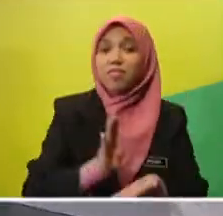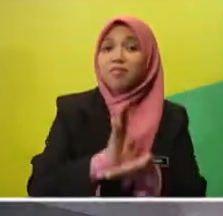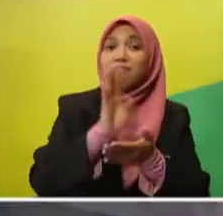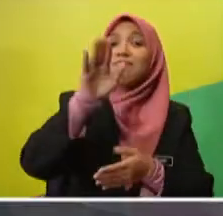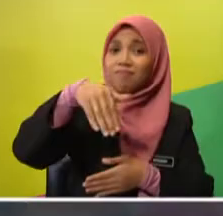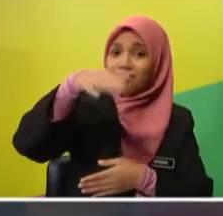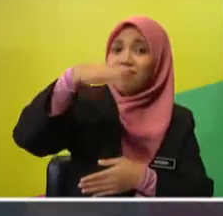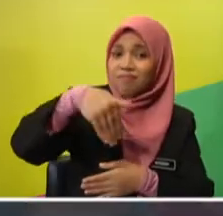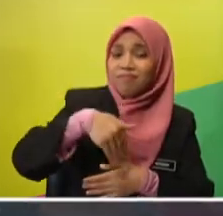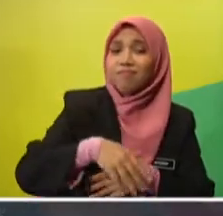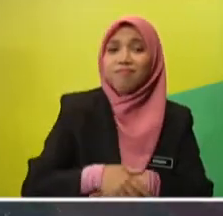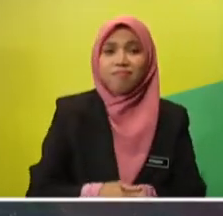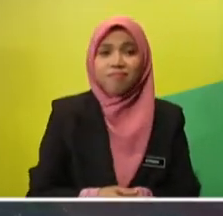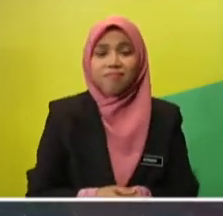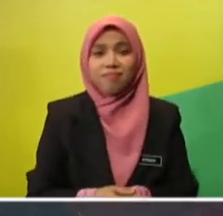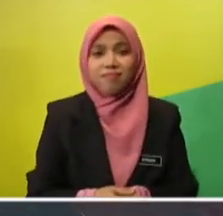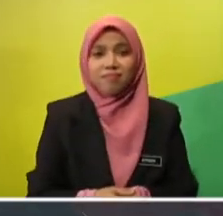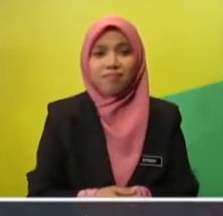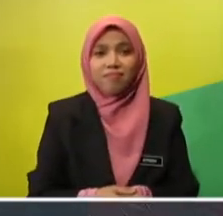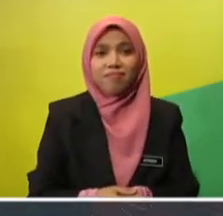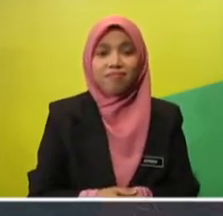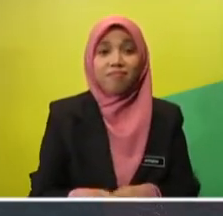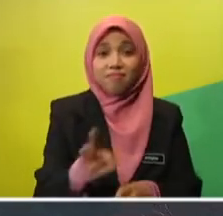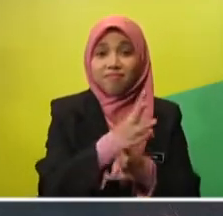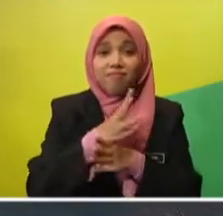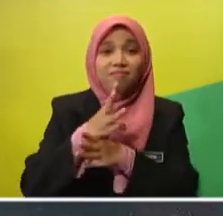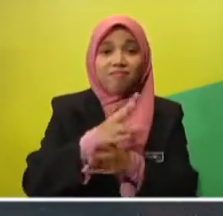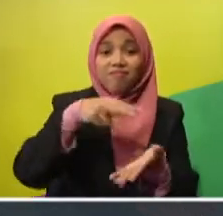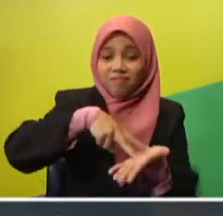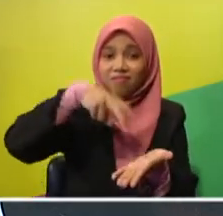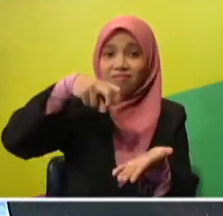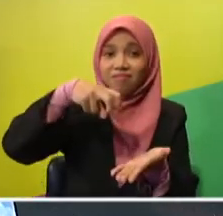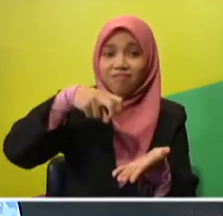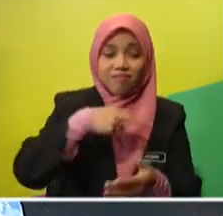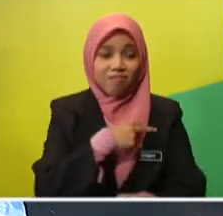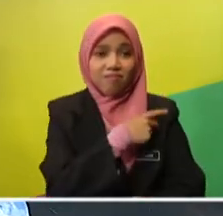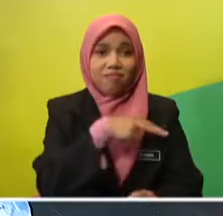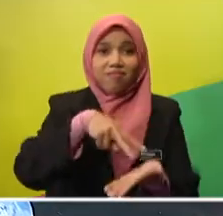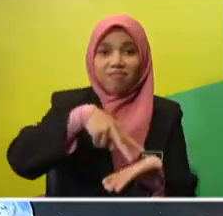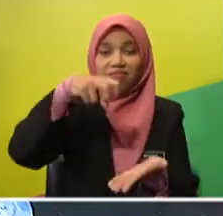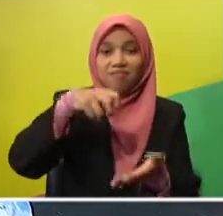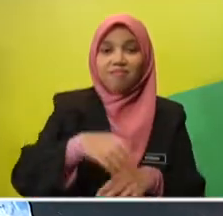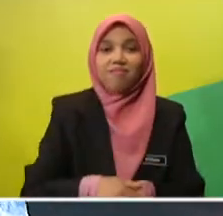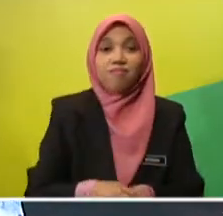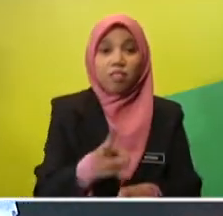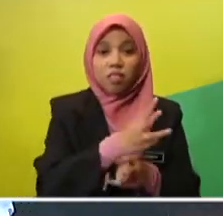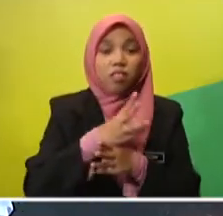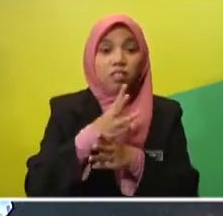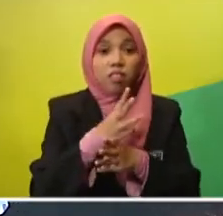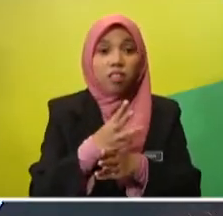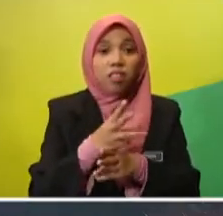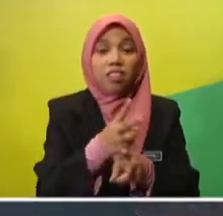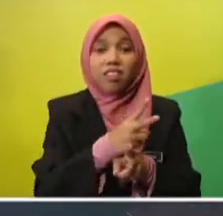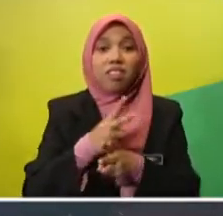mari marilah sini. Awas melompat, hui kaki melompat.